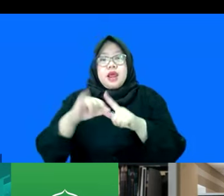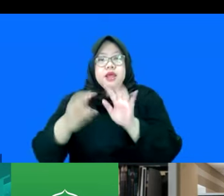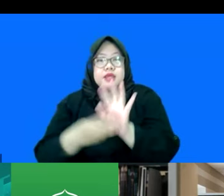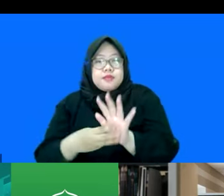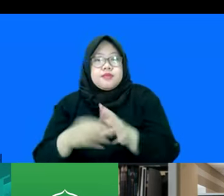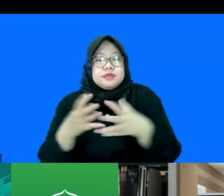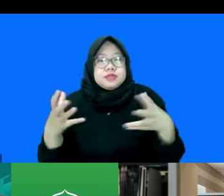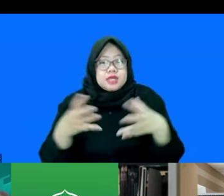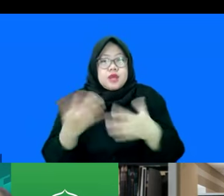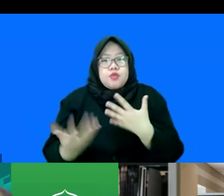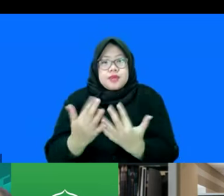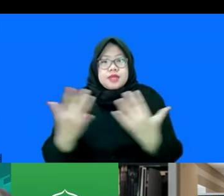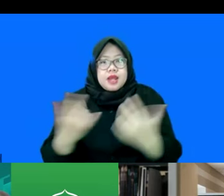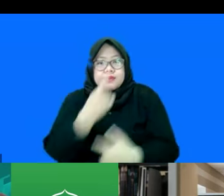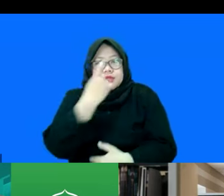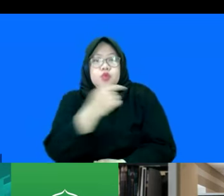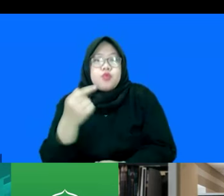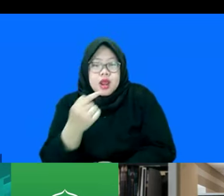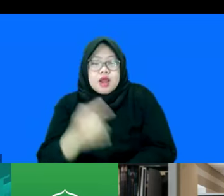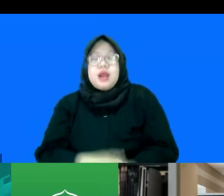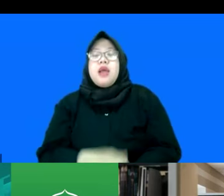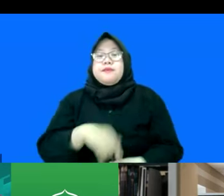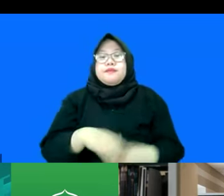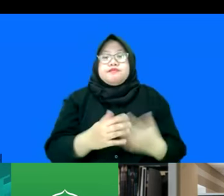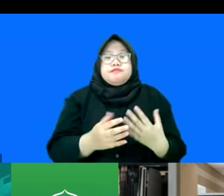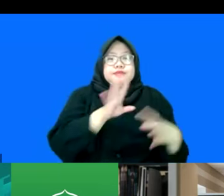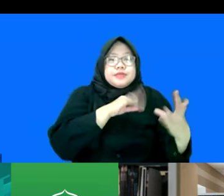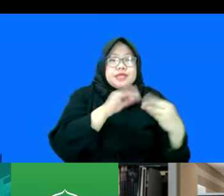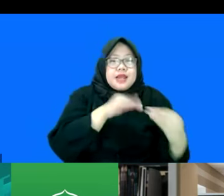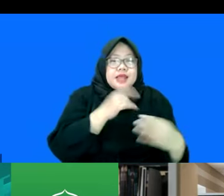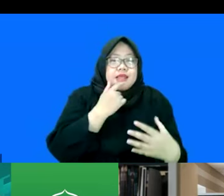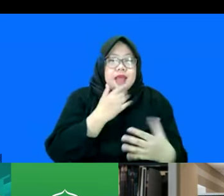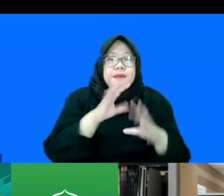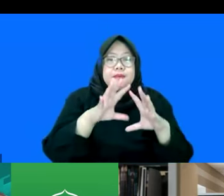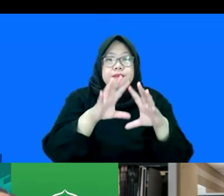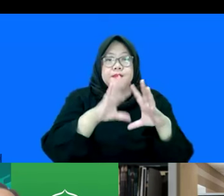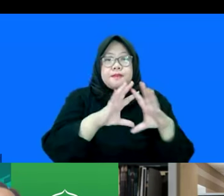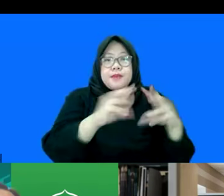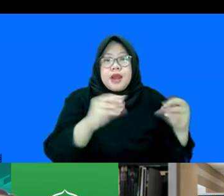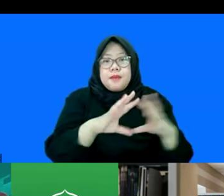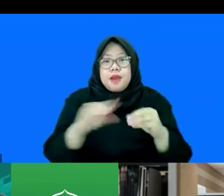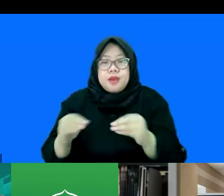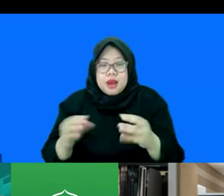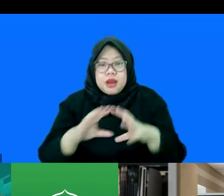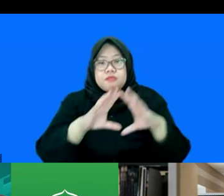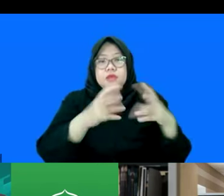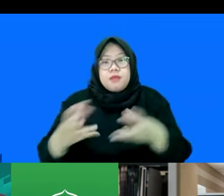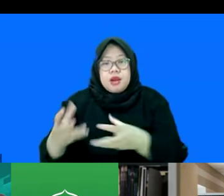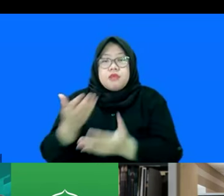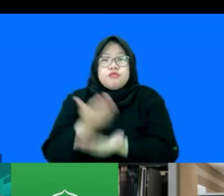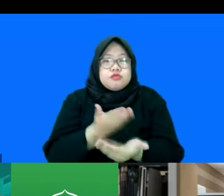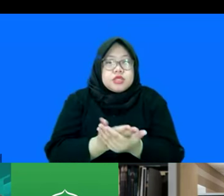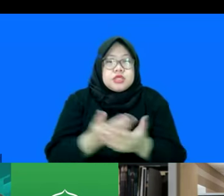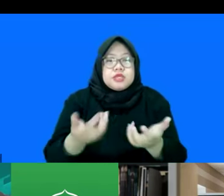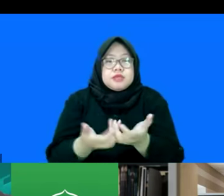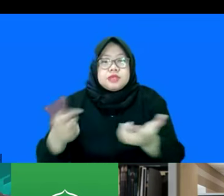satunya. Kemudian tadi bicara soal barang bukti, apakah akan dipisah dengan barang bukti dengan apa kontrol terhadap tahanan,